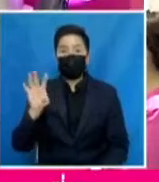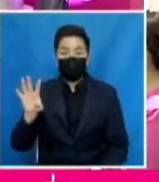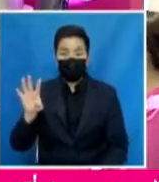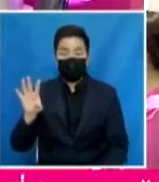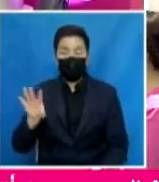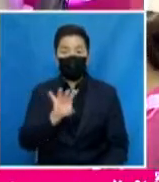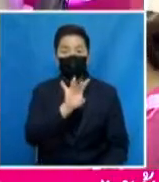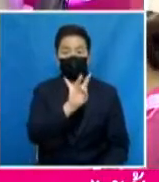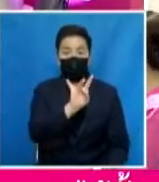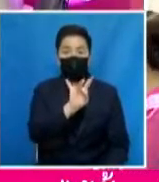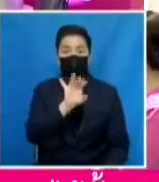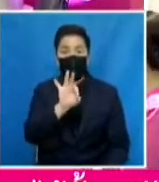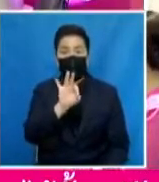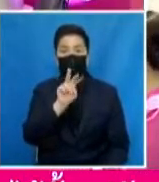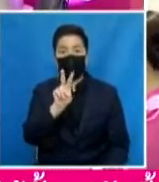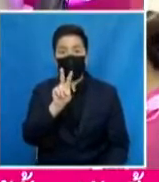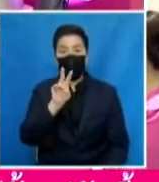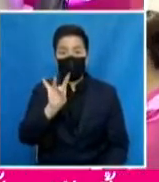8928014